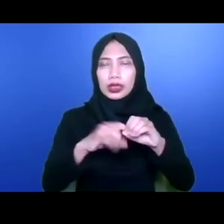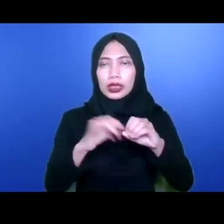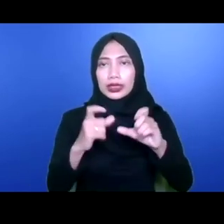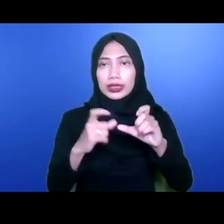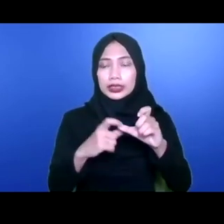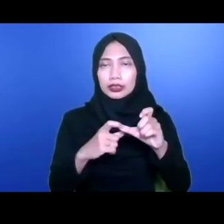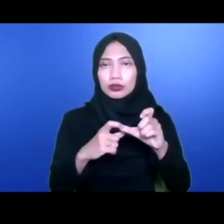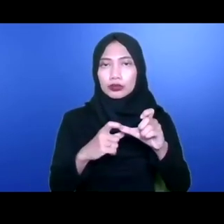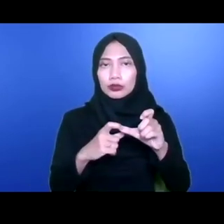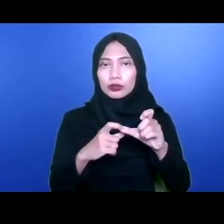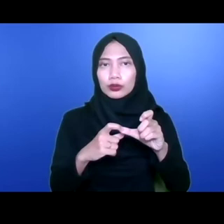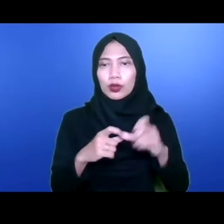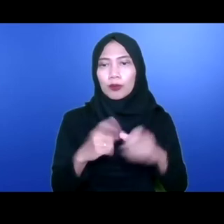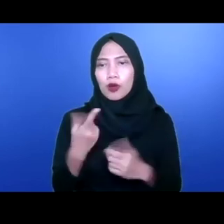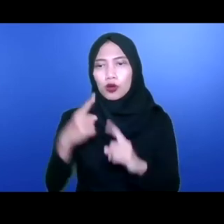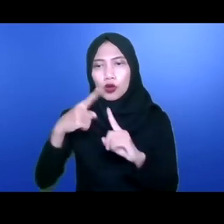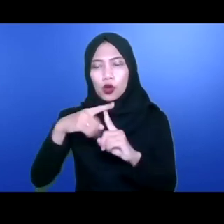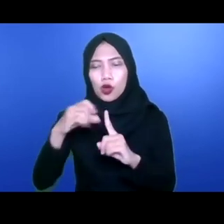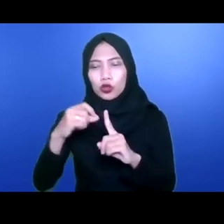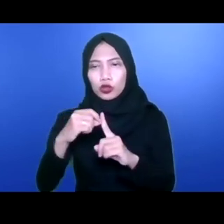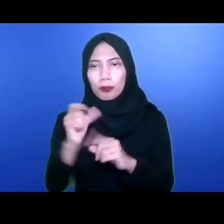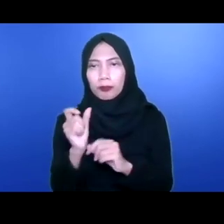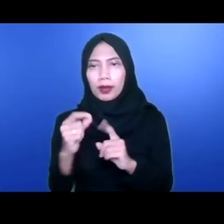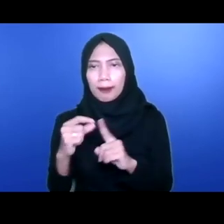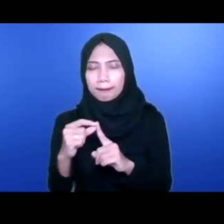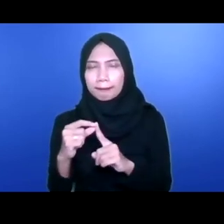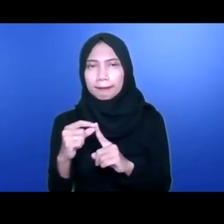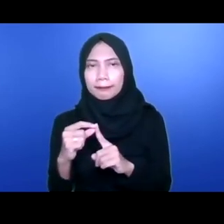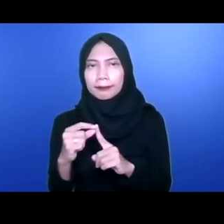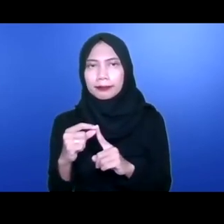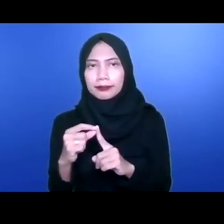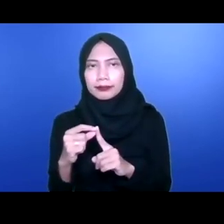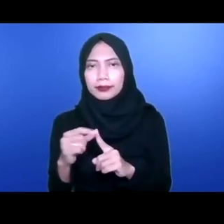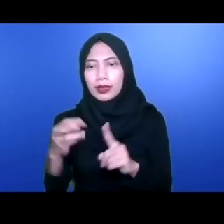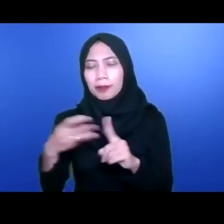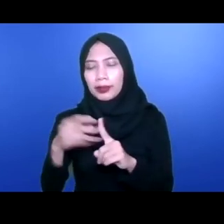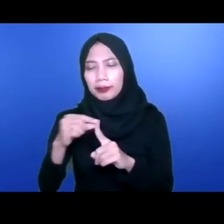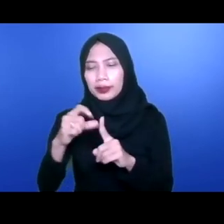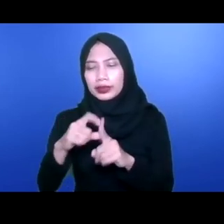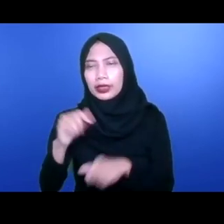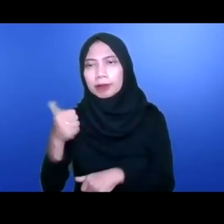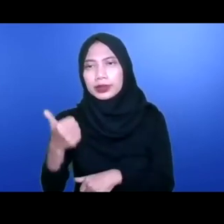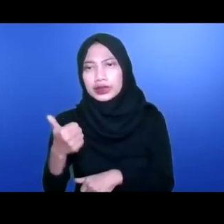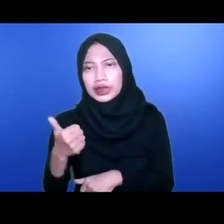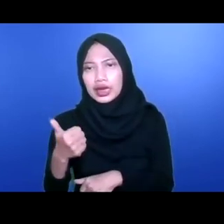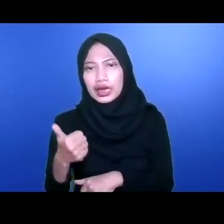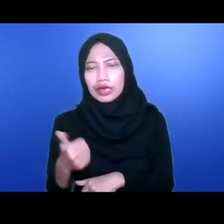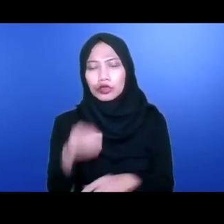mau top up di rekening untuk banknya BPD bisa, untuk non-bank bisa.